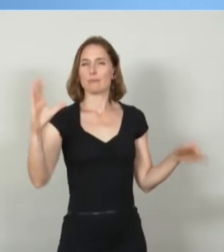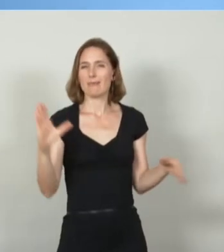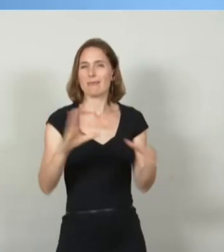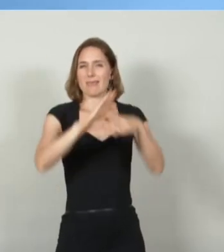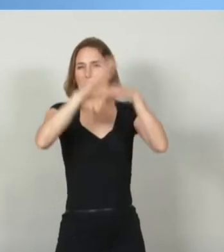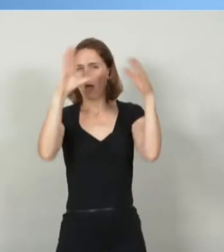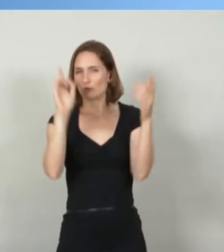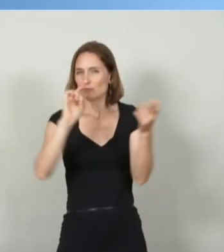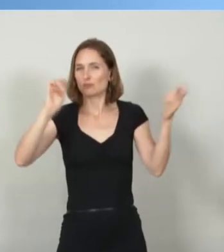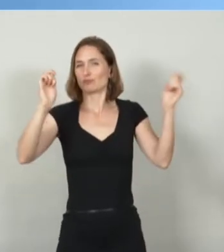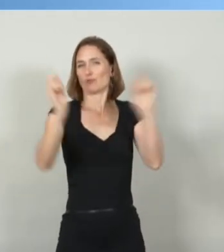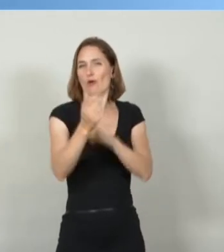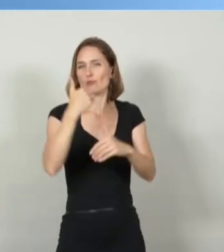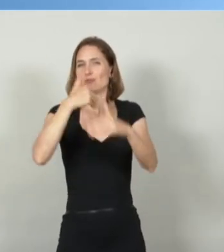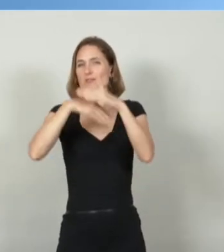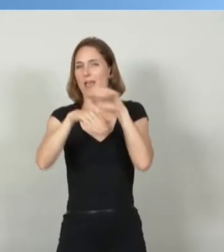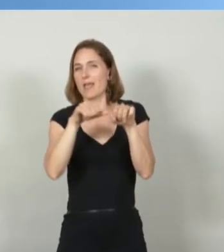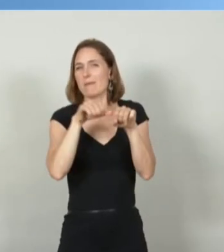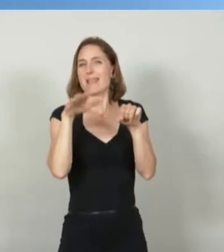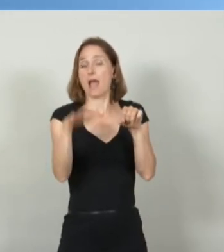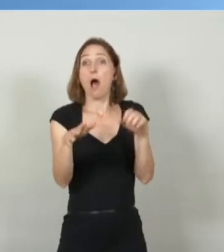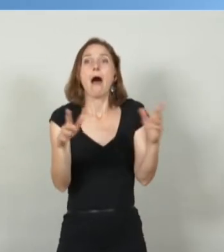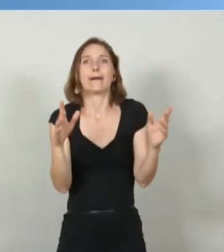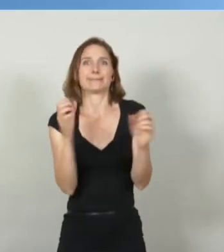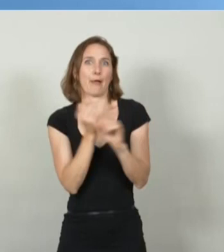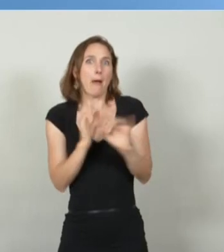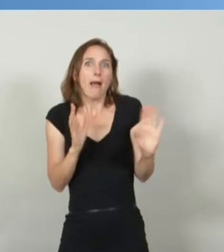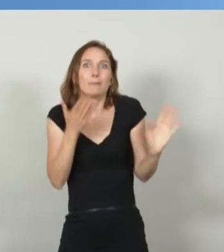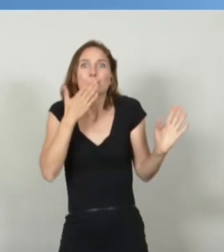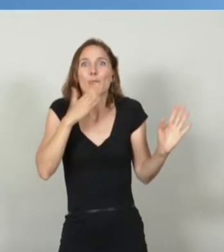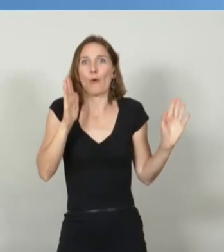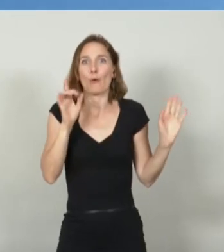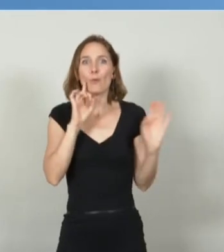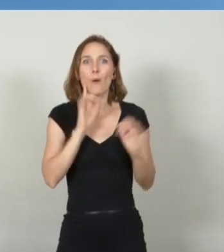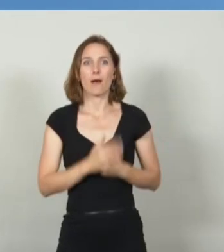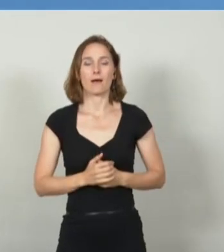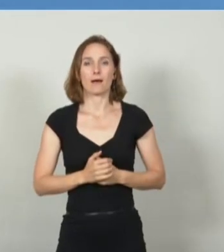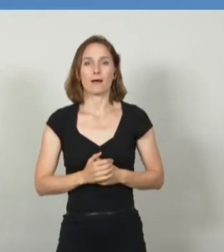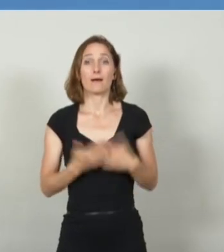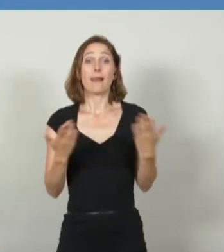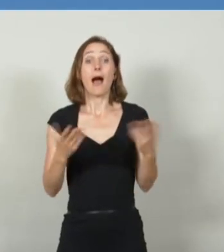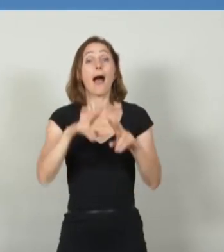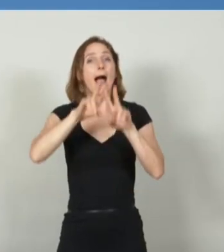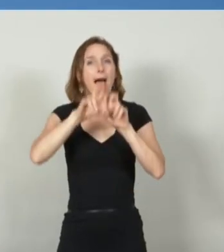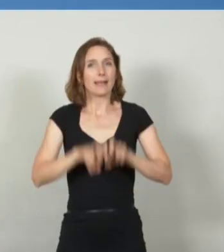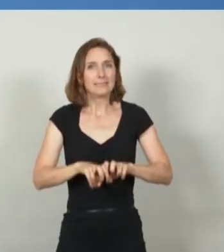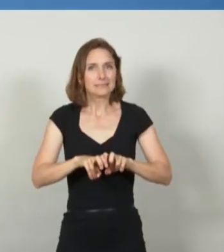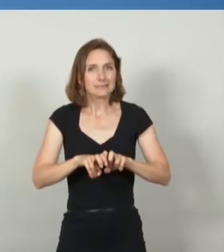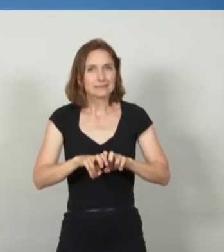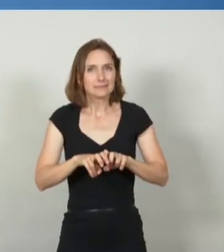ah écoutez c'est formidable puisque en l'occurrence l'analyse qui a été faite